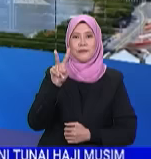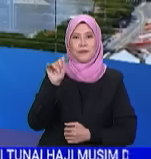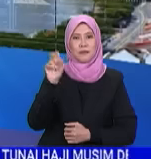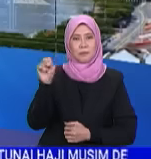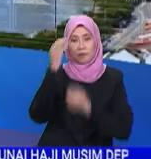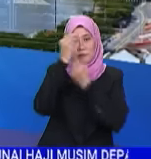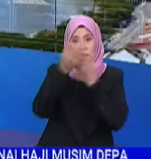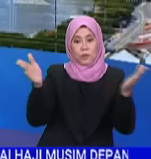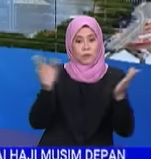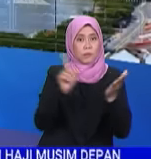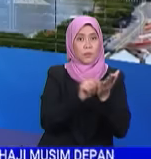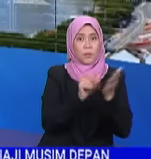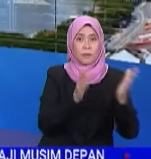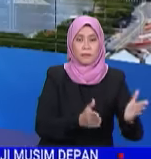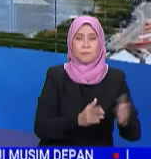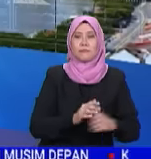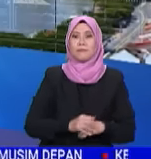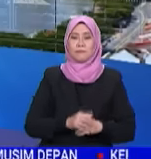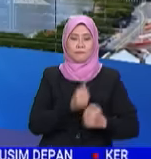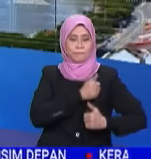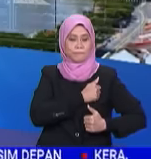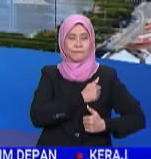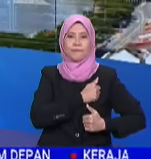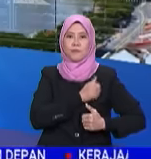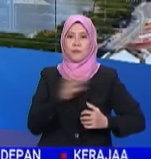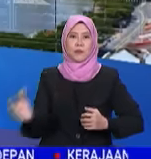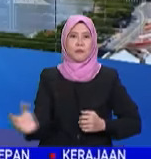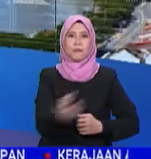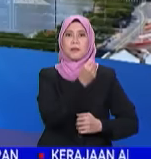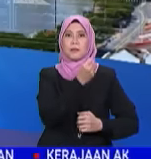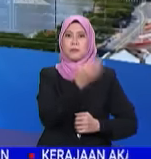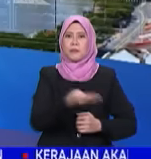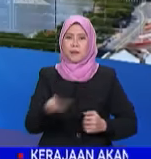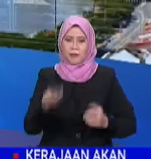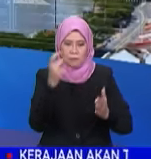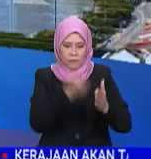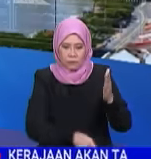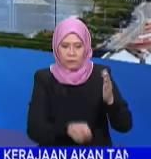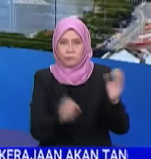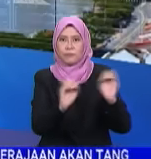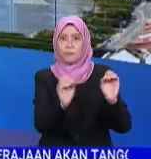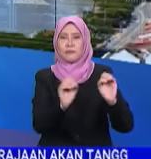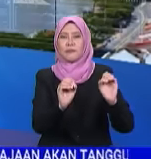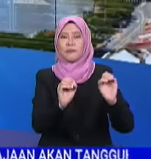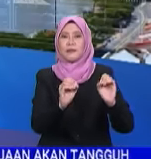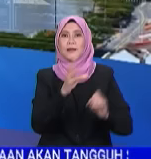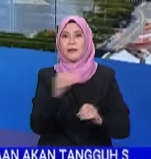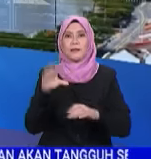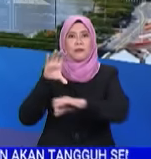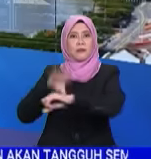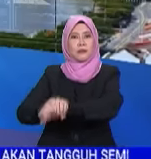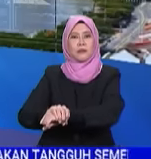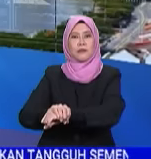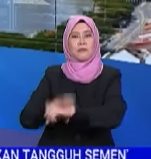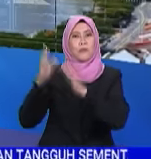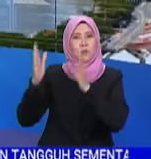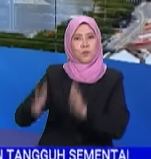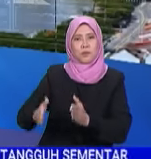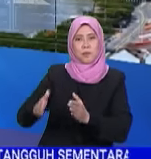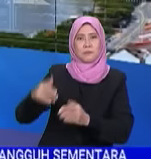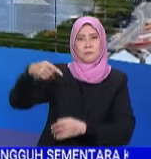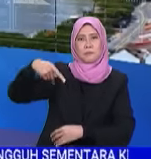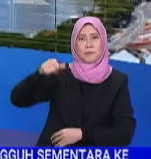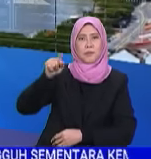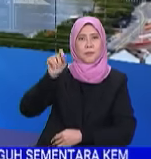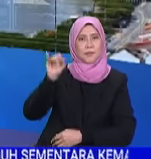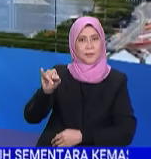media memaklumkan pihak tentera darat berjaya merampas barang tidak bercukai tersebut selain menahan seorang Pendatang Asing Tanpa